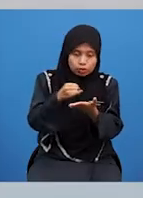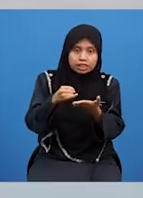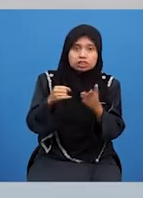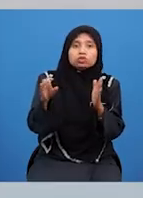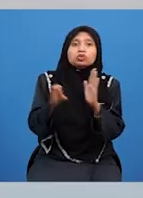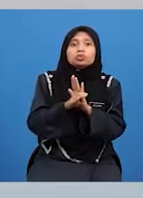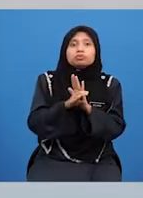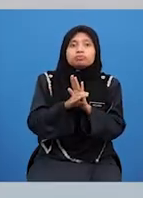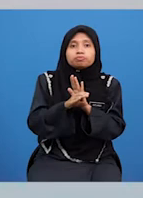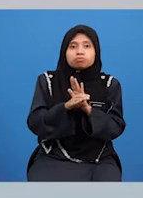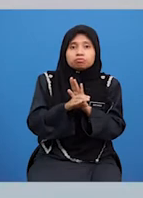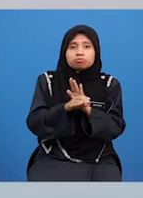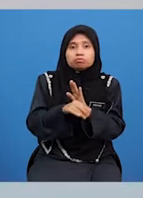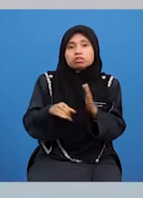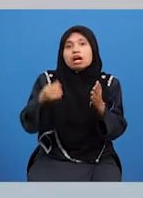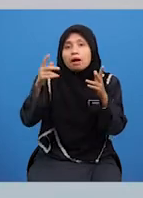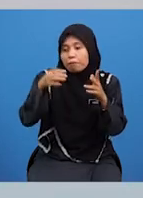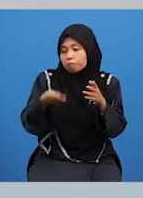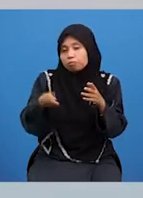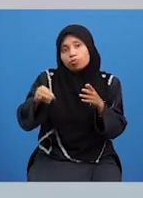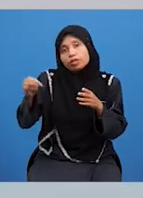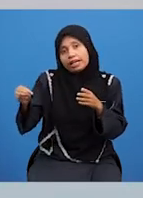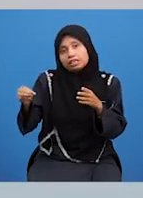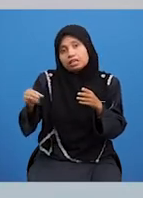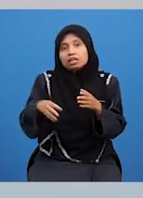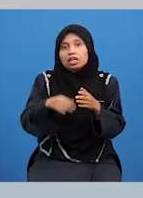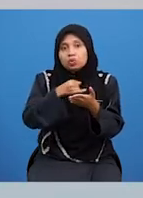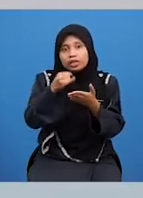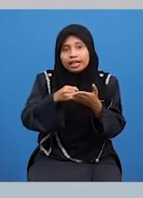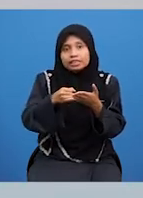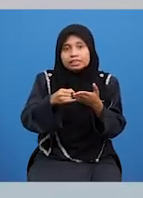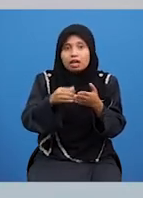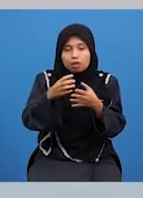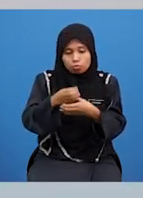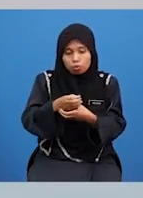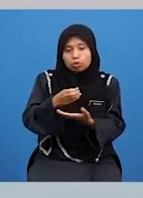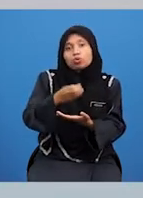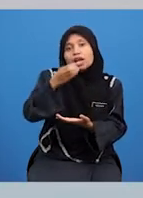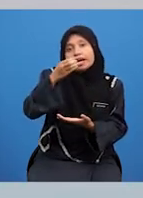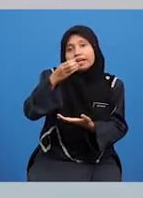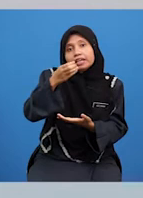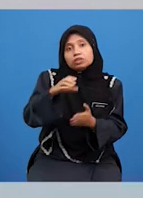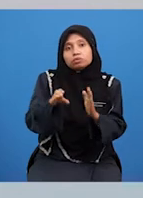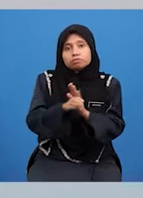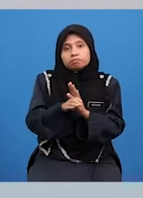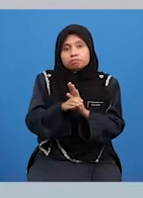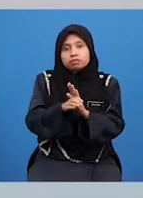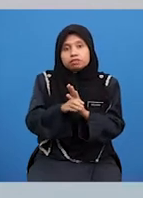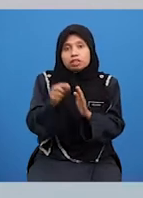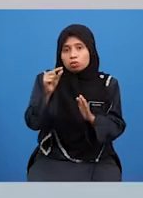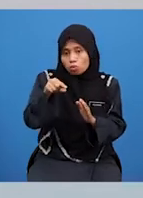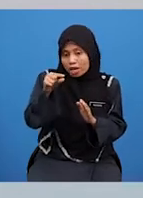Contohnya, pelajar melukis objek botol air mineral. Kefahaman pelajar mengaplikasikan